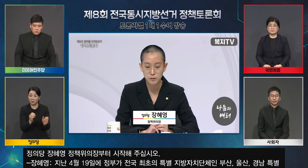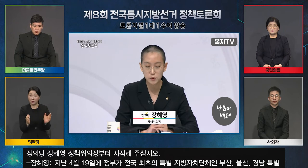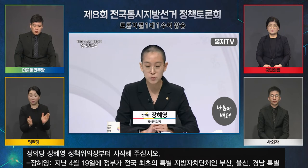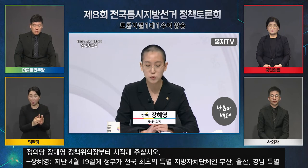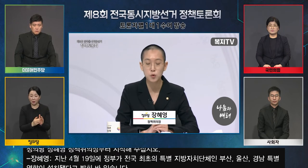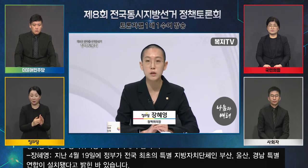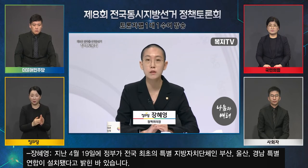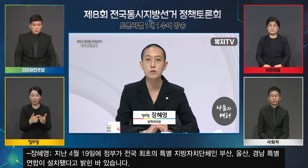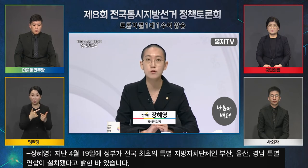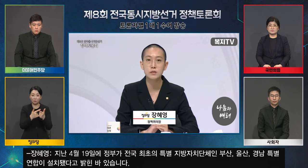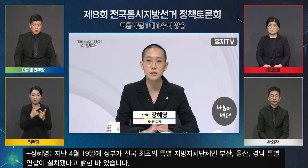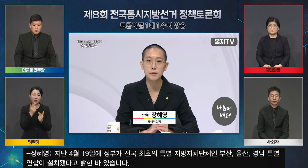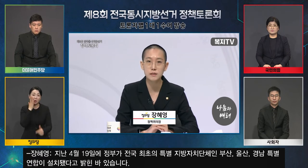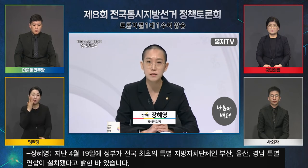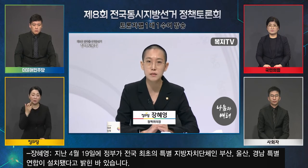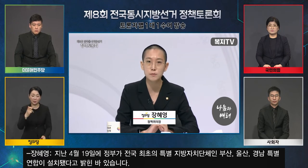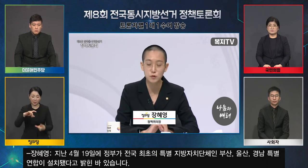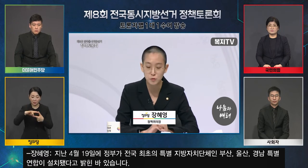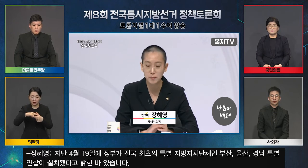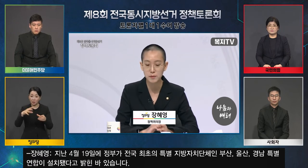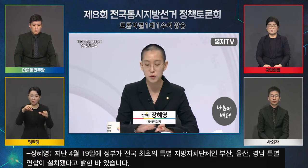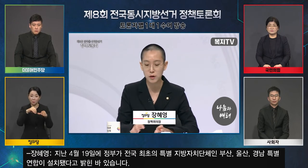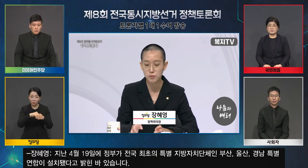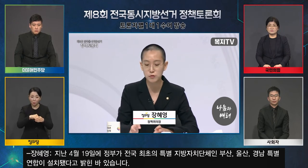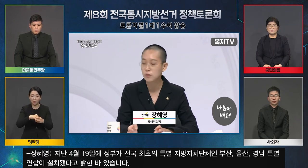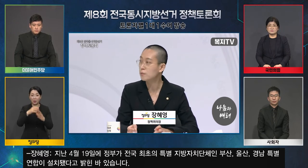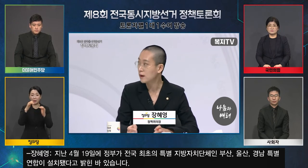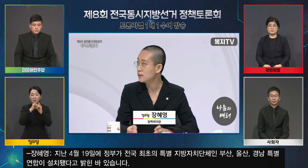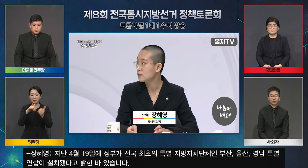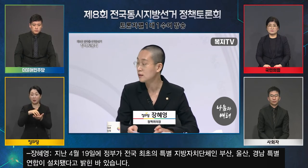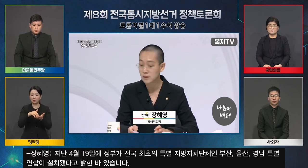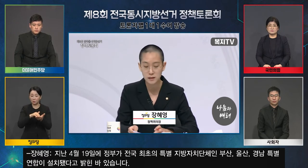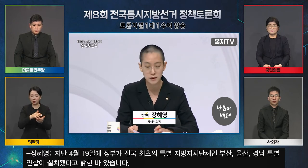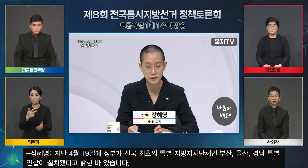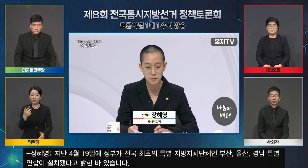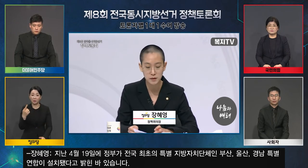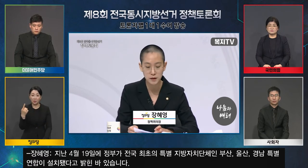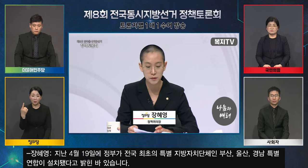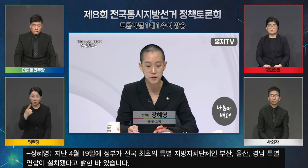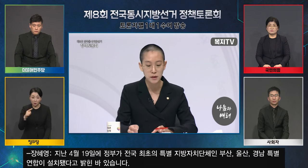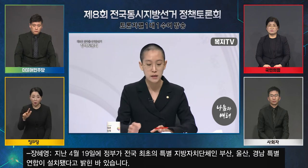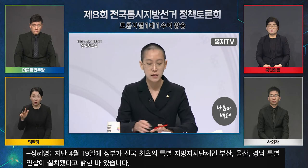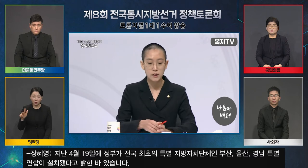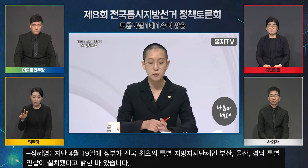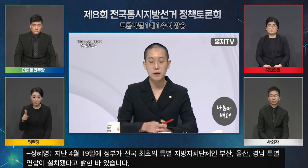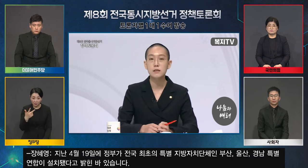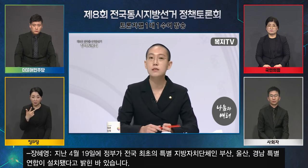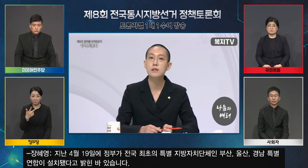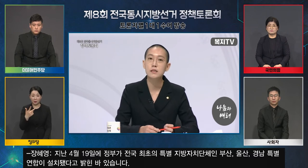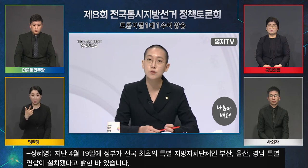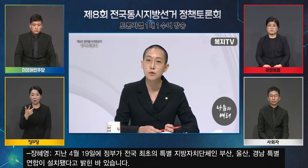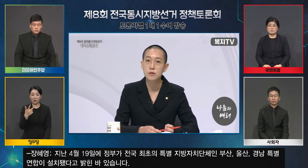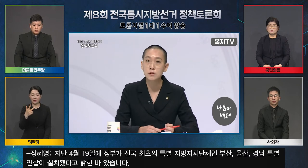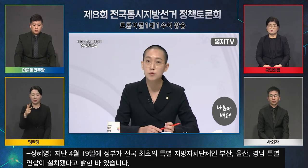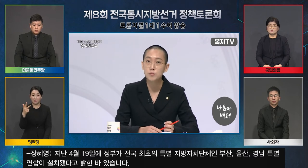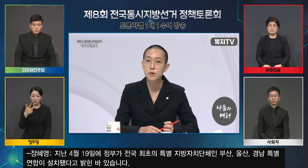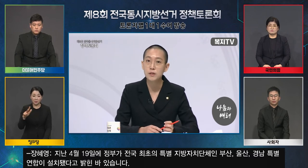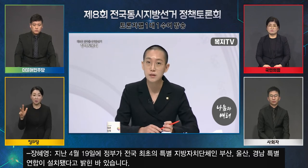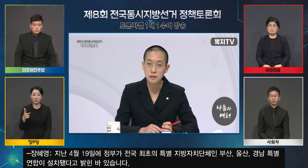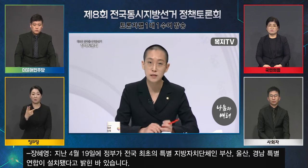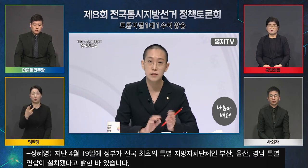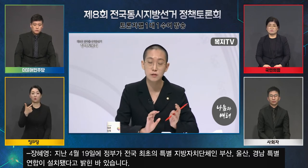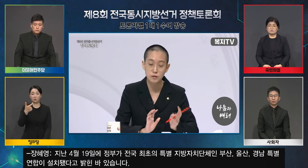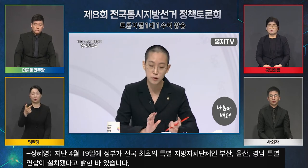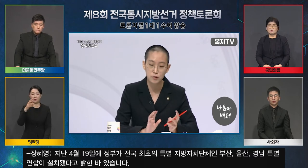경남까지 합쳐서 총인구 776만 명의 부울경 메가시티가 탄생한 셈인데요. 이런 메가시티에 있어서는